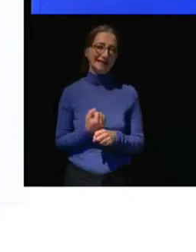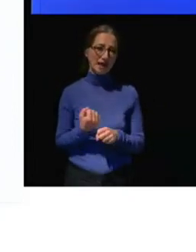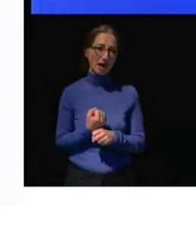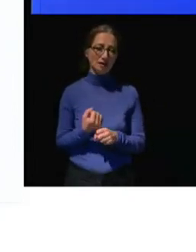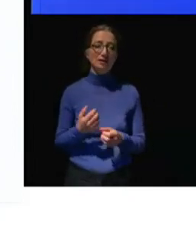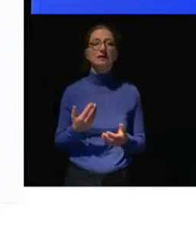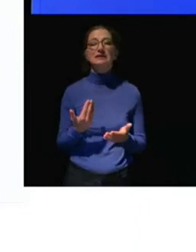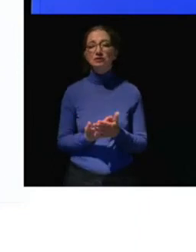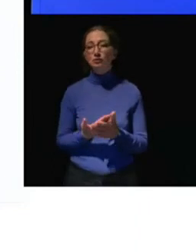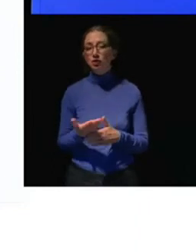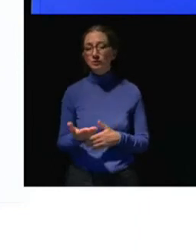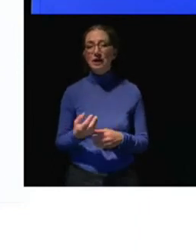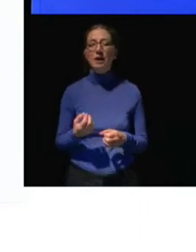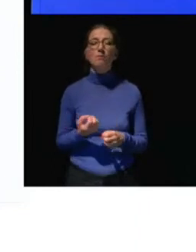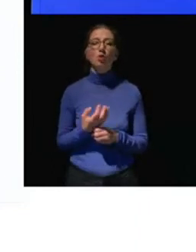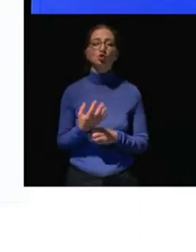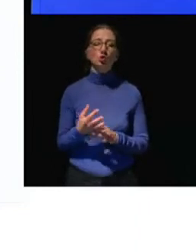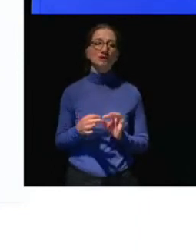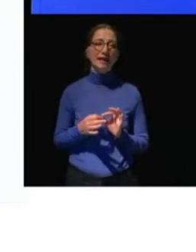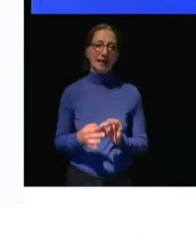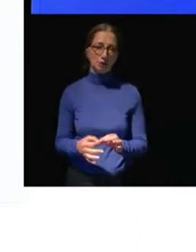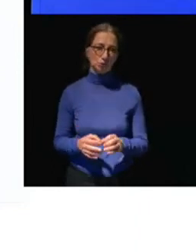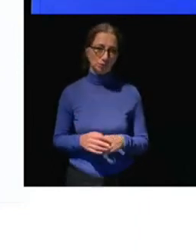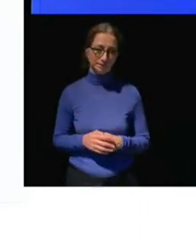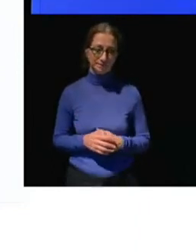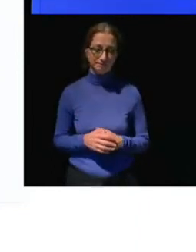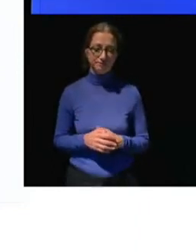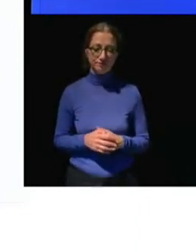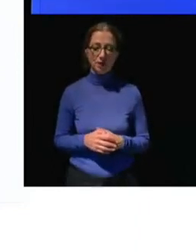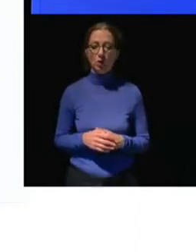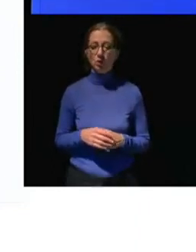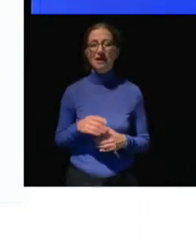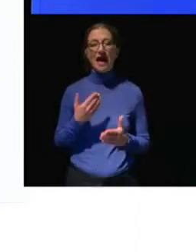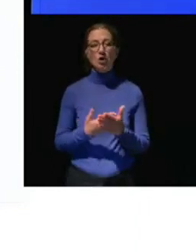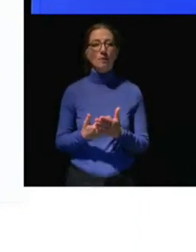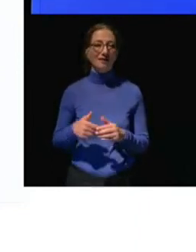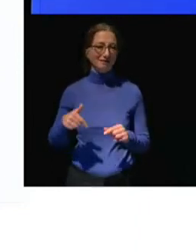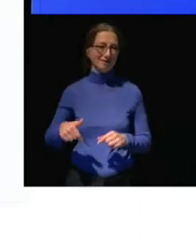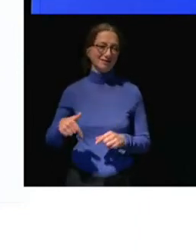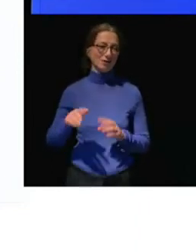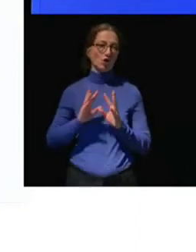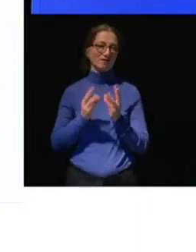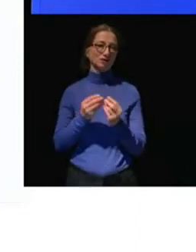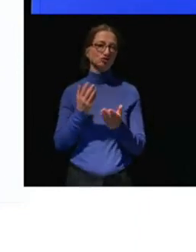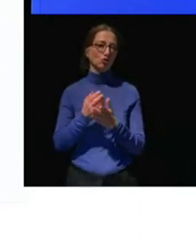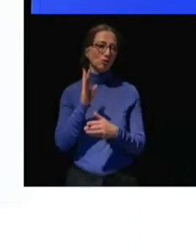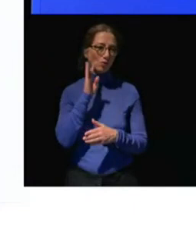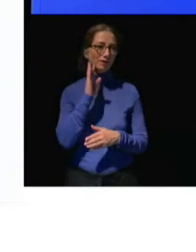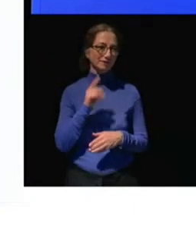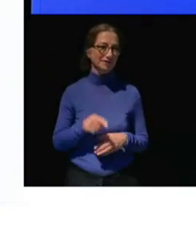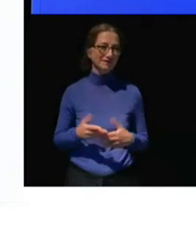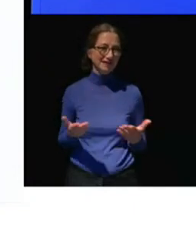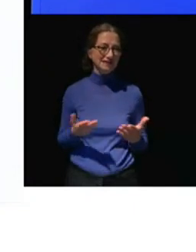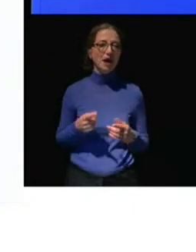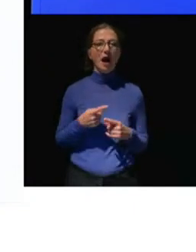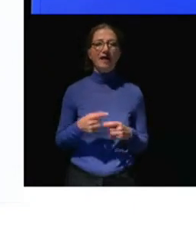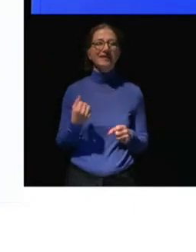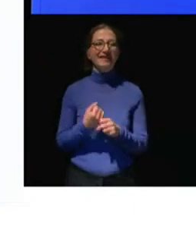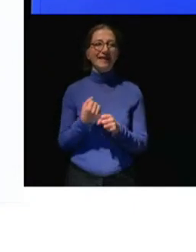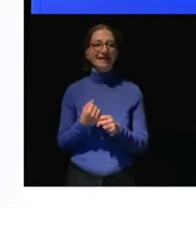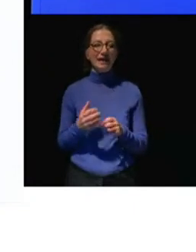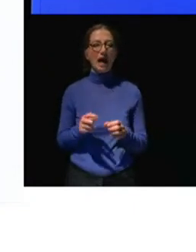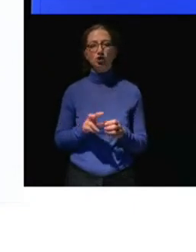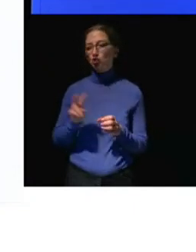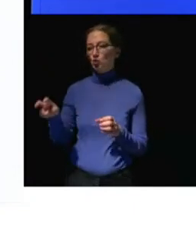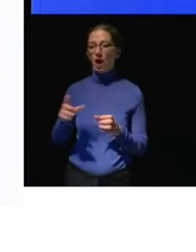Beispiel Produktionsleitungen. Und das Argument, was wir hier auch schon gehört haben, für die Ausweitung des Zugangs auf andere Tätigkeiten